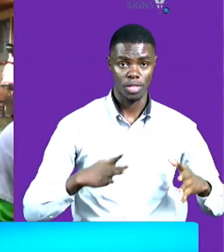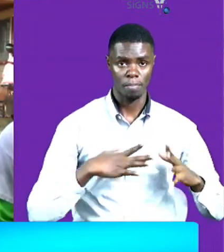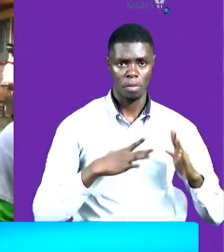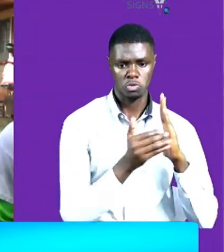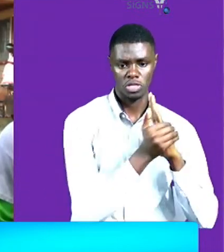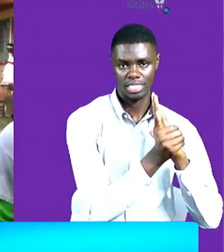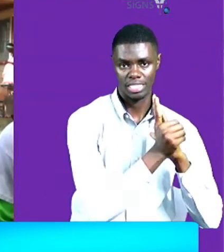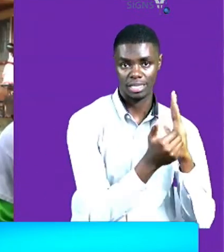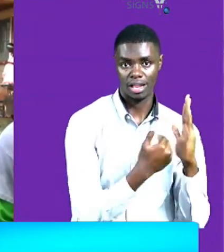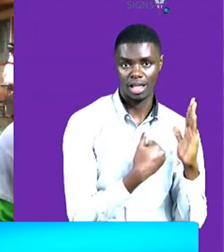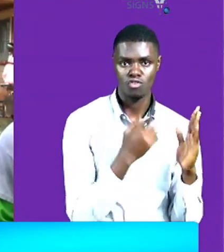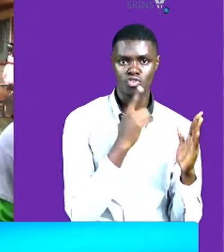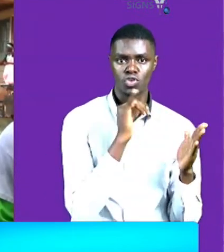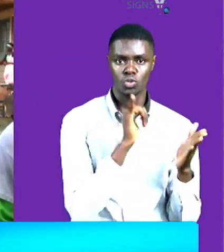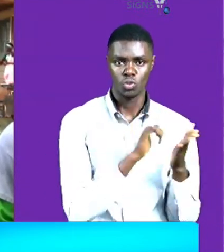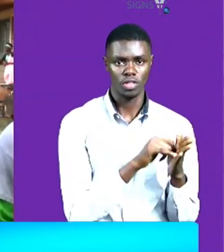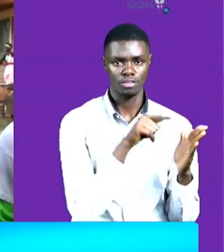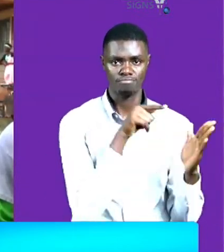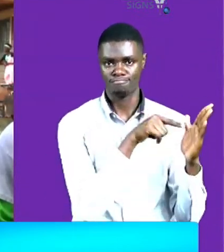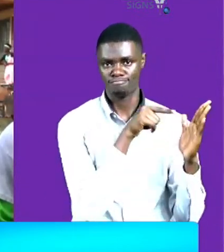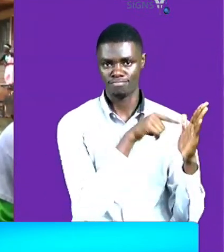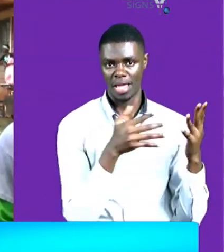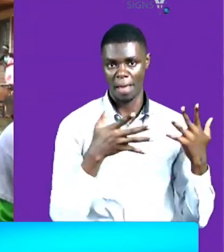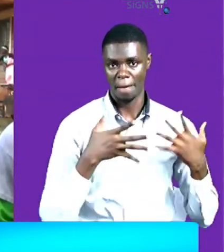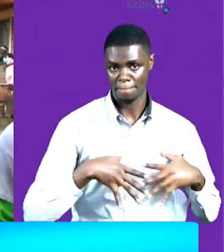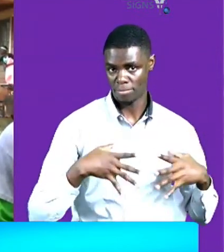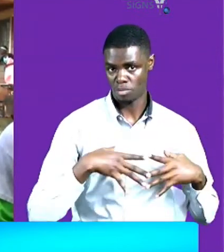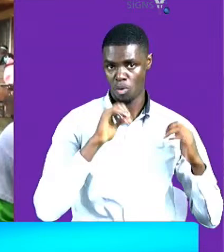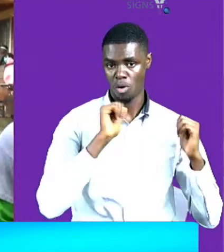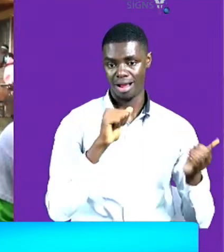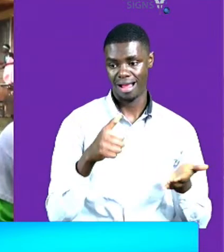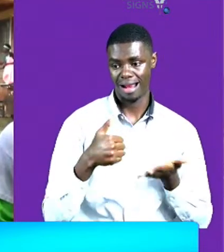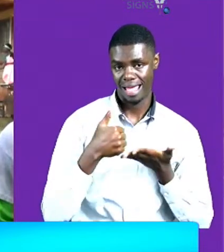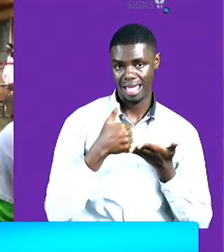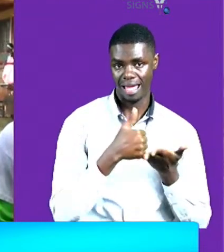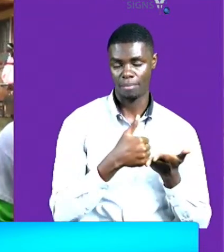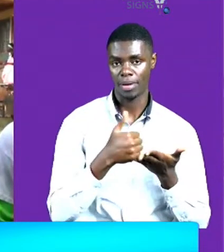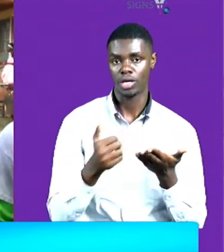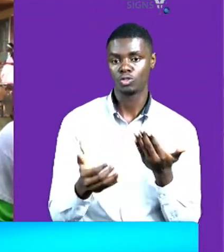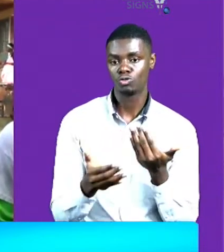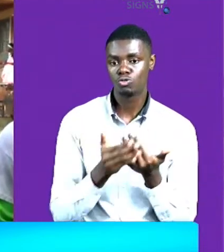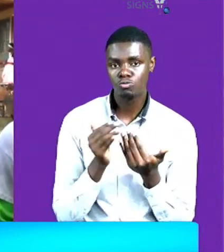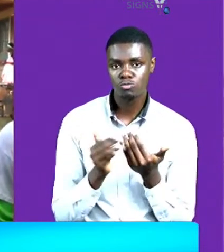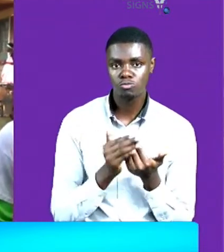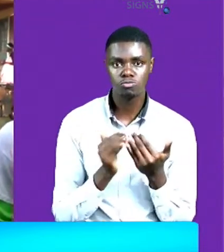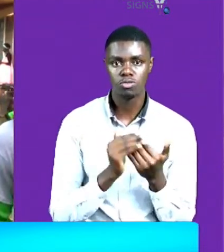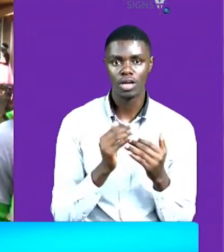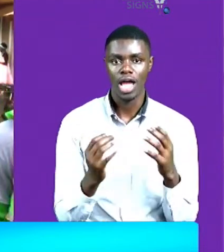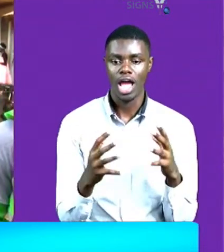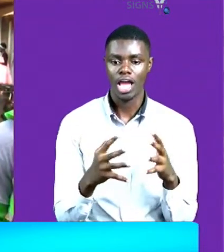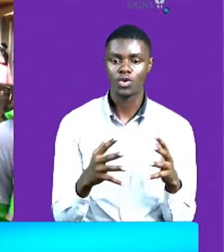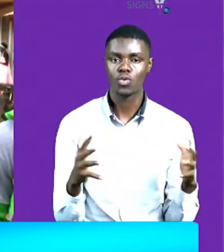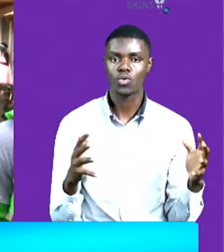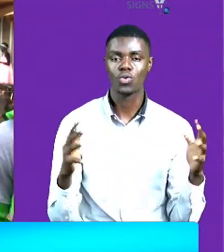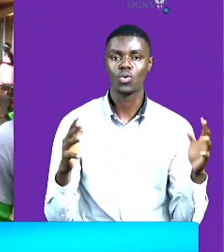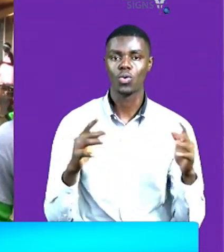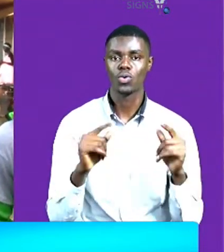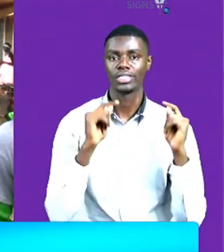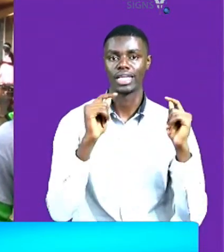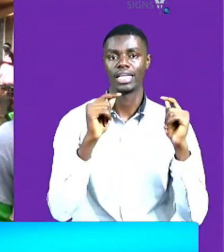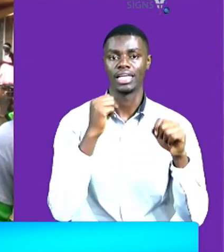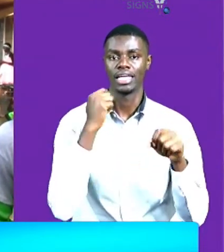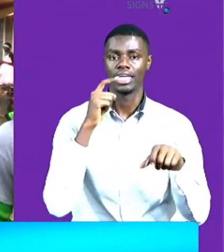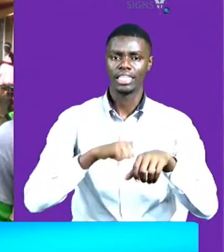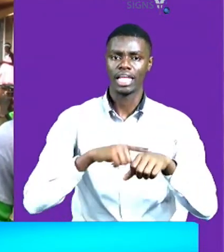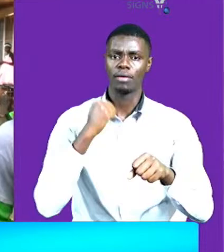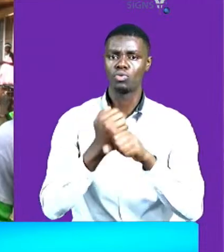ujuzi, ili na wale wako na ujuzi waweze kuwasaidia kukuza zile vipaji. Na tukishafanya hapo,